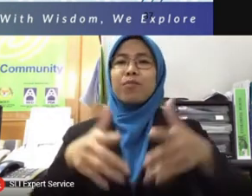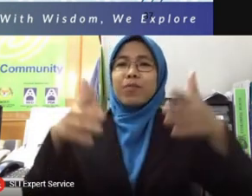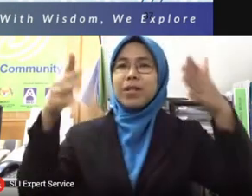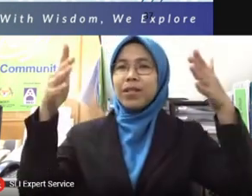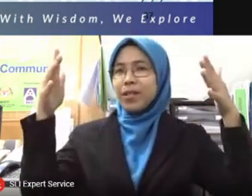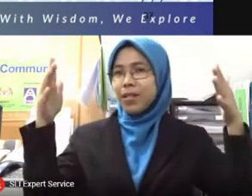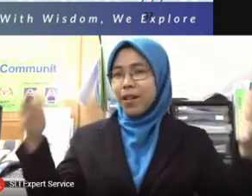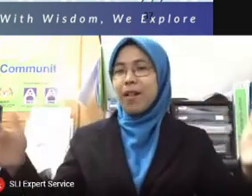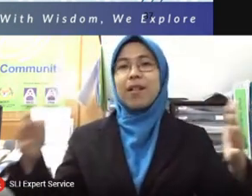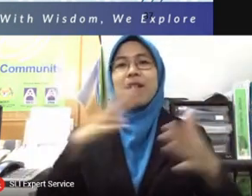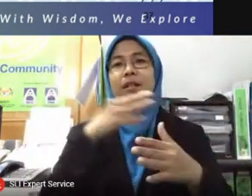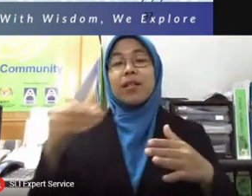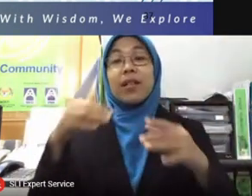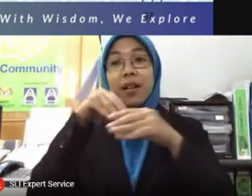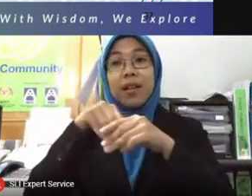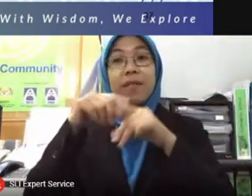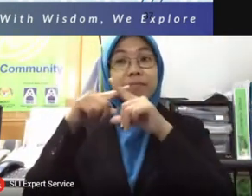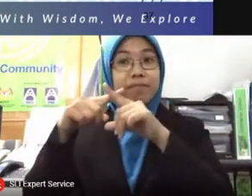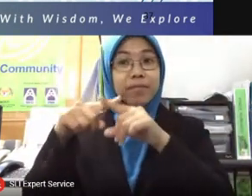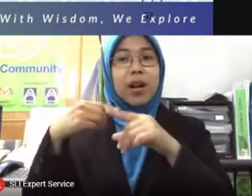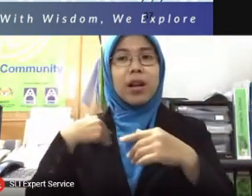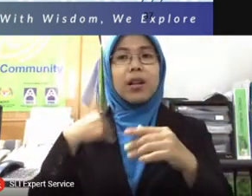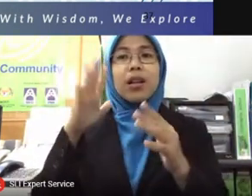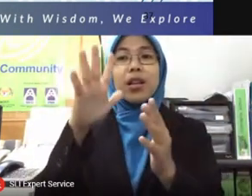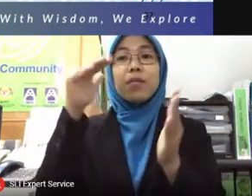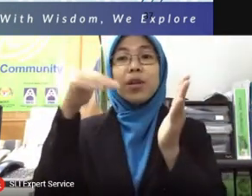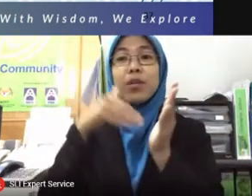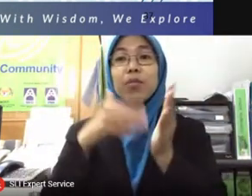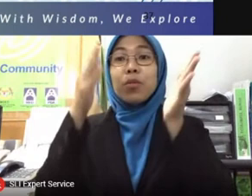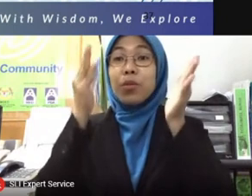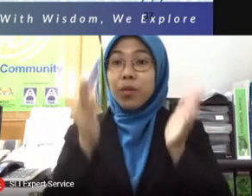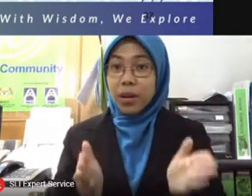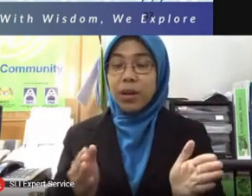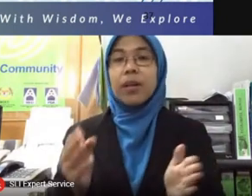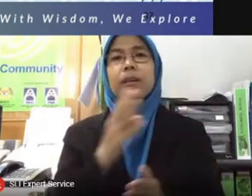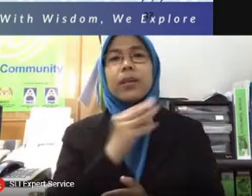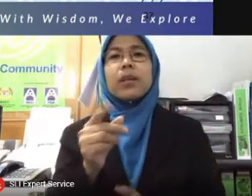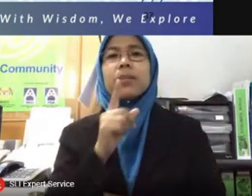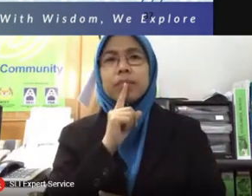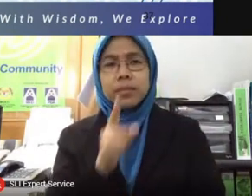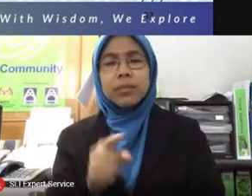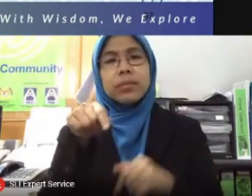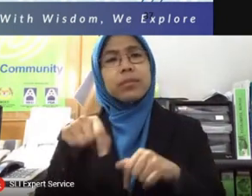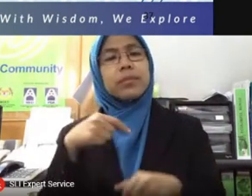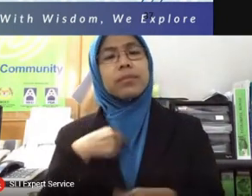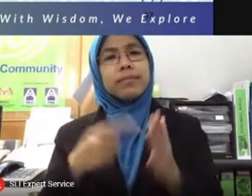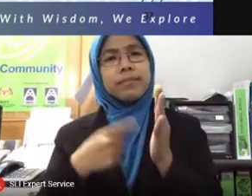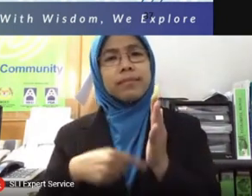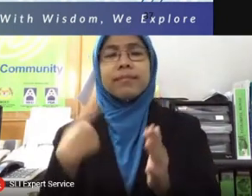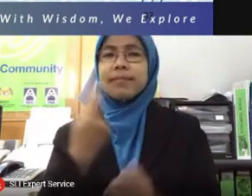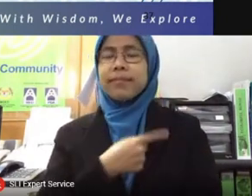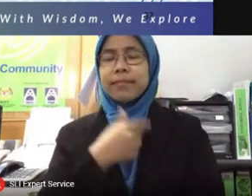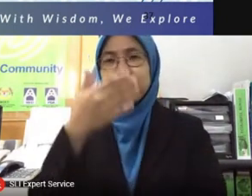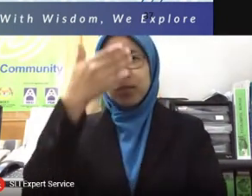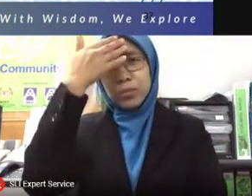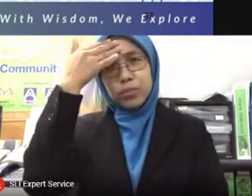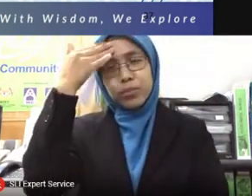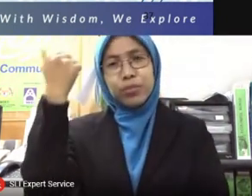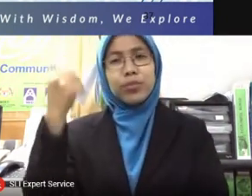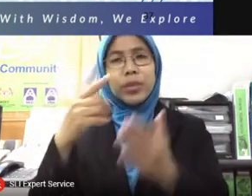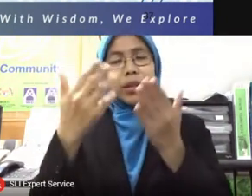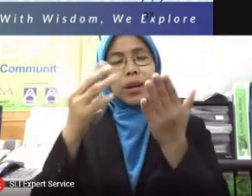keadaan audience yang ada dalam dewan tu seramai 5,000 orang, okay. Jadinya dalam keadaan kita kadang-kadang kita takut lupa lirik,